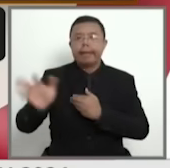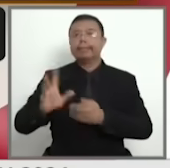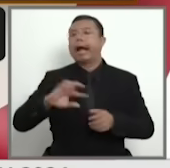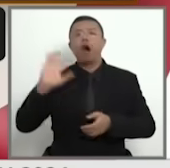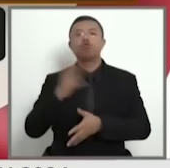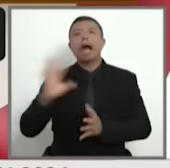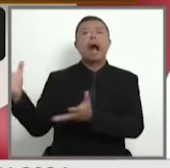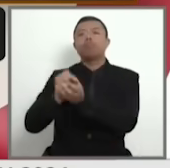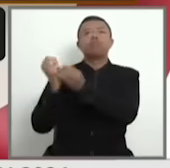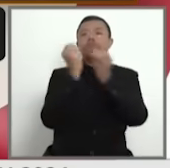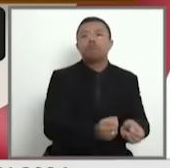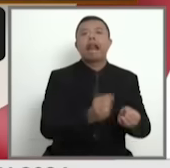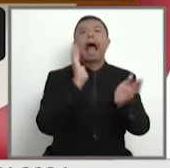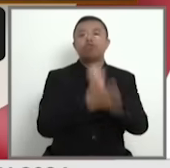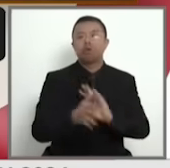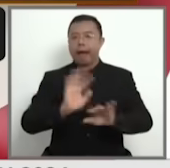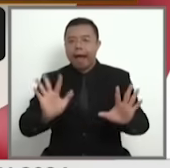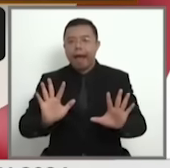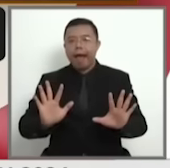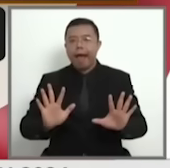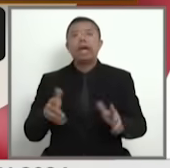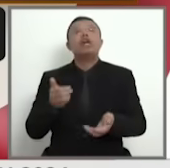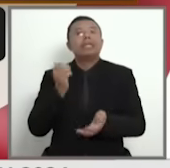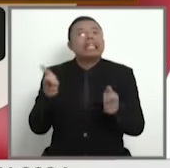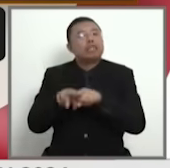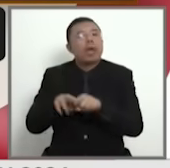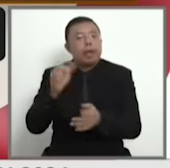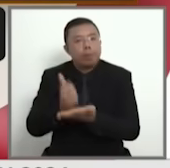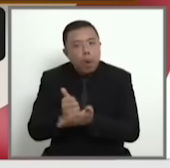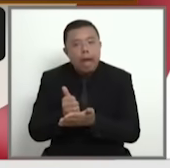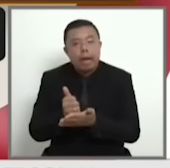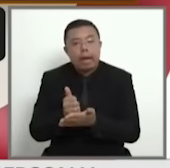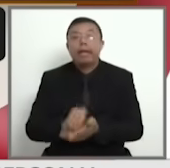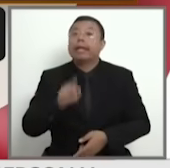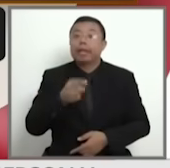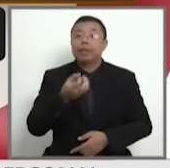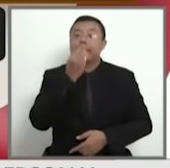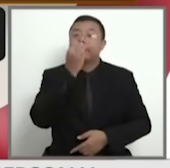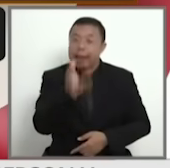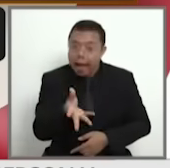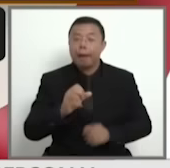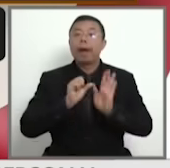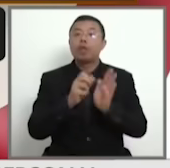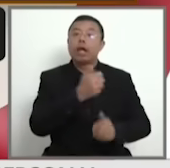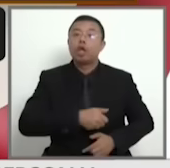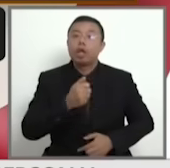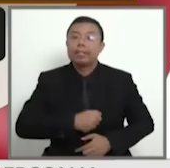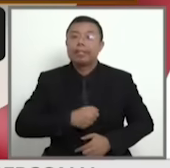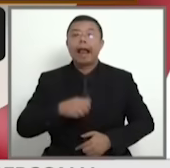dirapel semuanya dijadikan sebagai sesuai kebutuhan nomor sat itulah yang disebut sebagai Bansos